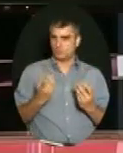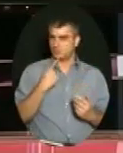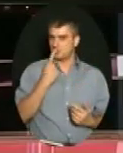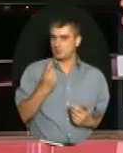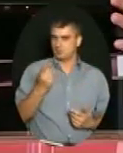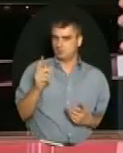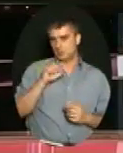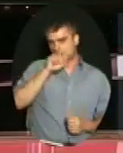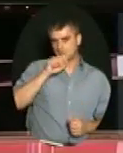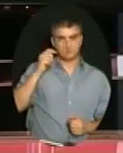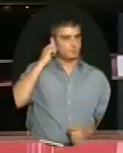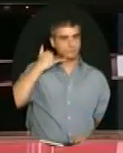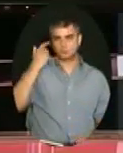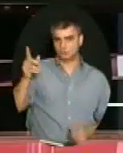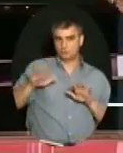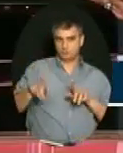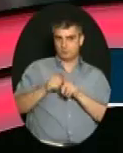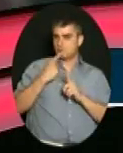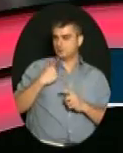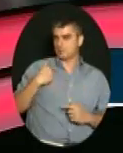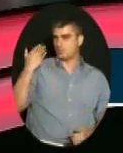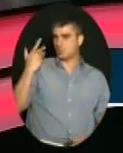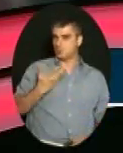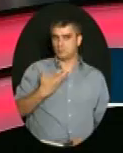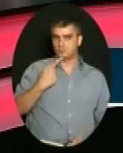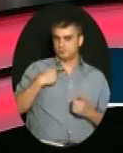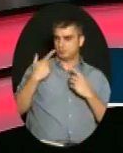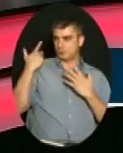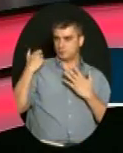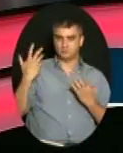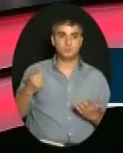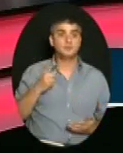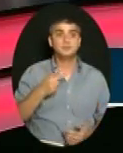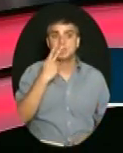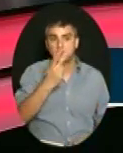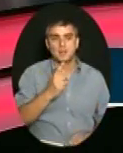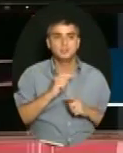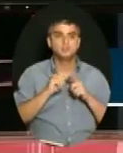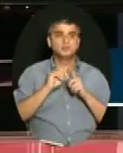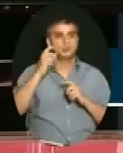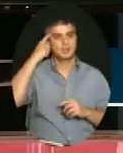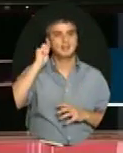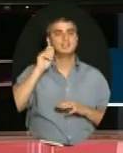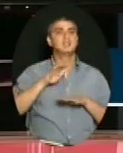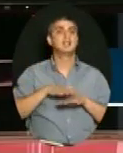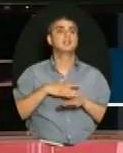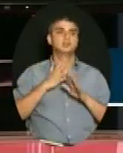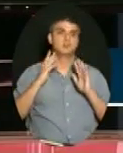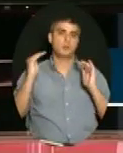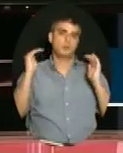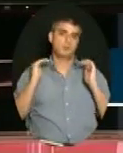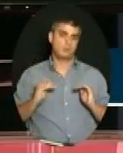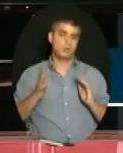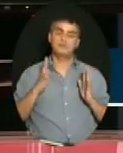תגיד לה צ'ילבה מתחנפת בבית שימוש יושבת, כמו שאצלנו אמרו בשנות השיעים. וזה מראה על סוג של אינטליגנציה רגשית מאוד